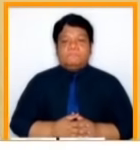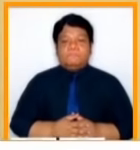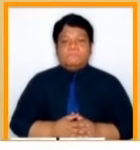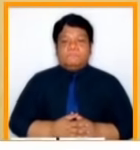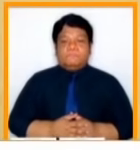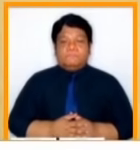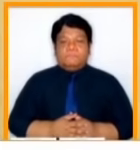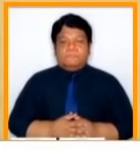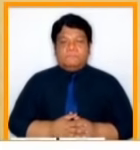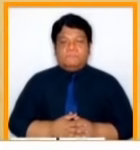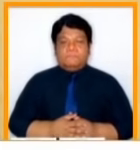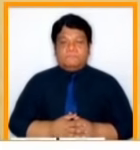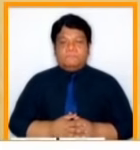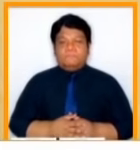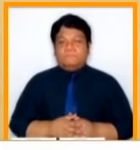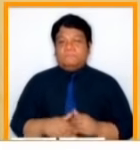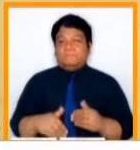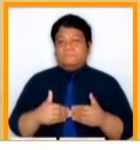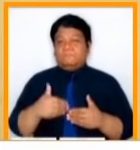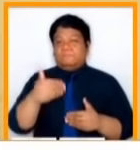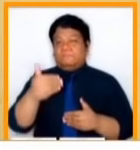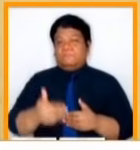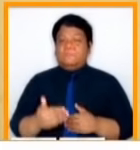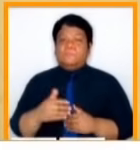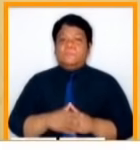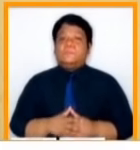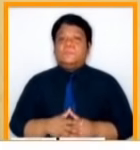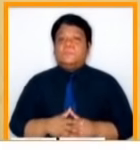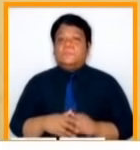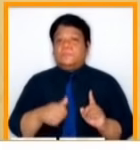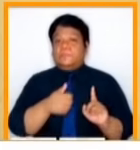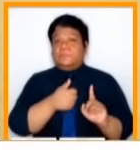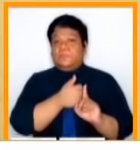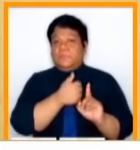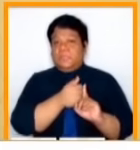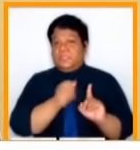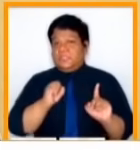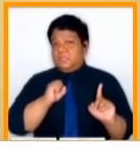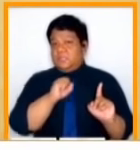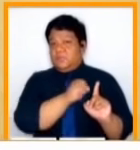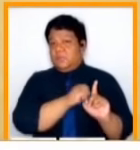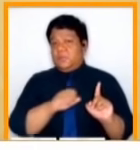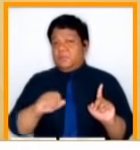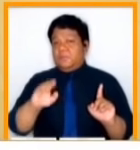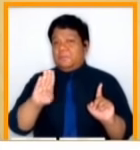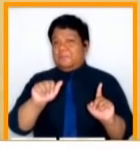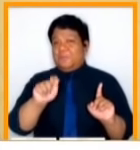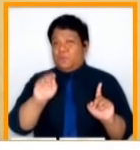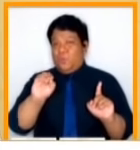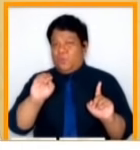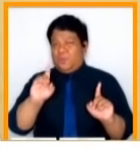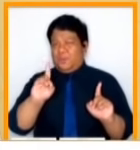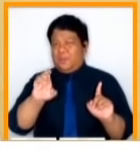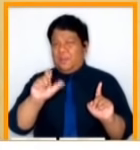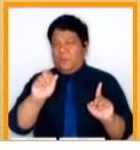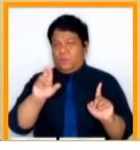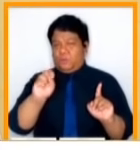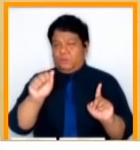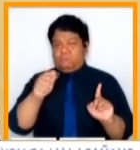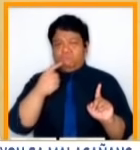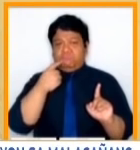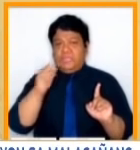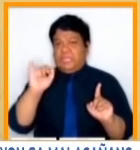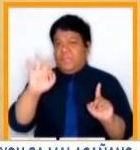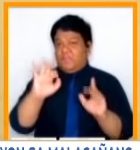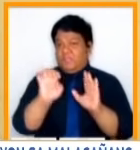Handa raw umatras si Presidential Aspirant Senator Ronald Bato de la Rosa kung papalit sa kanya si Davao City Mayor Sara Duterte.